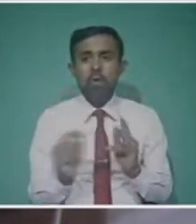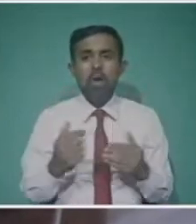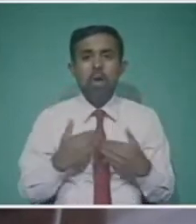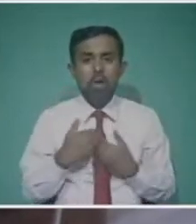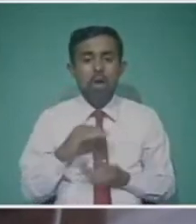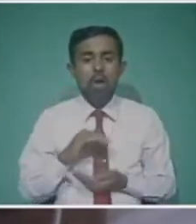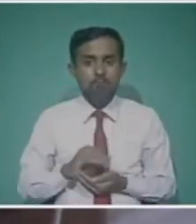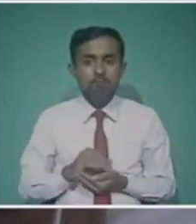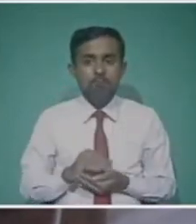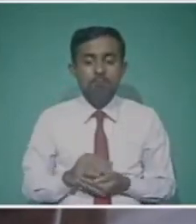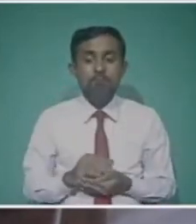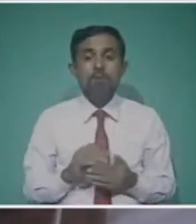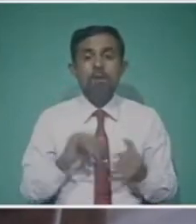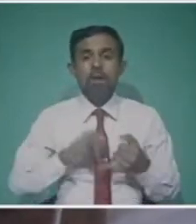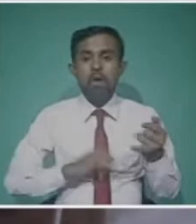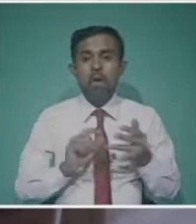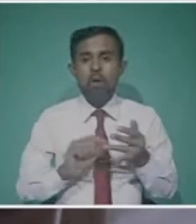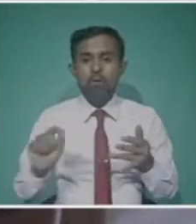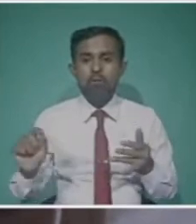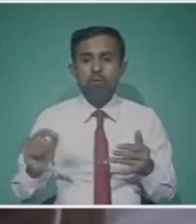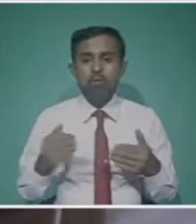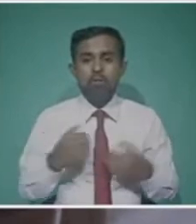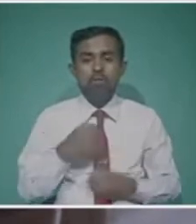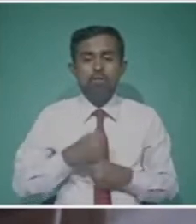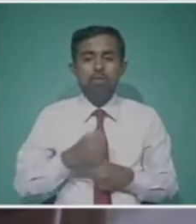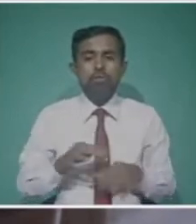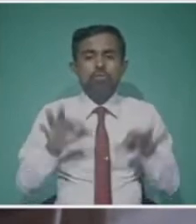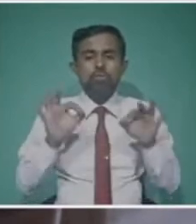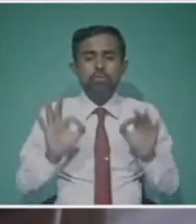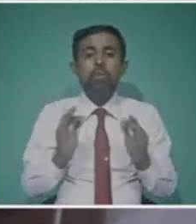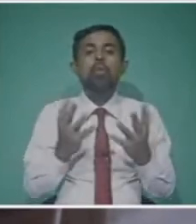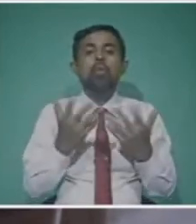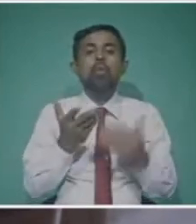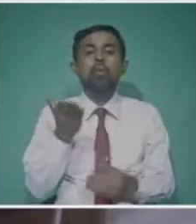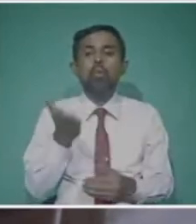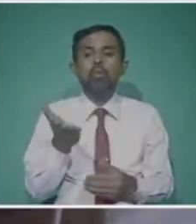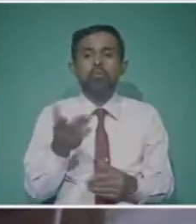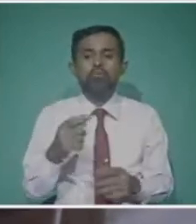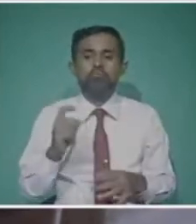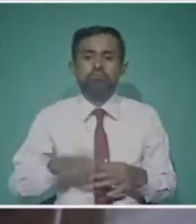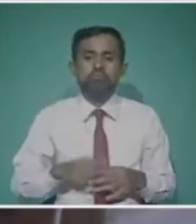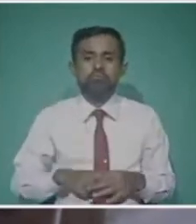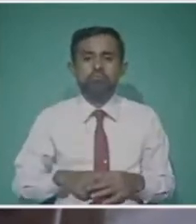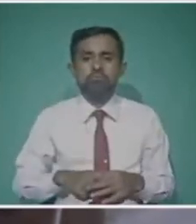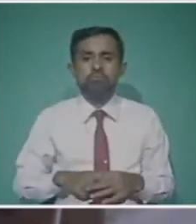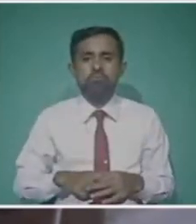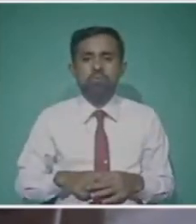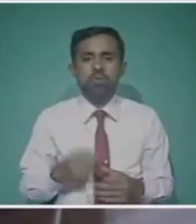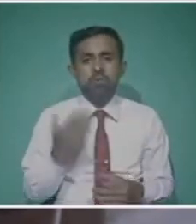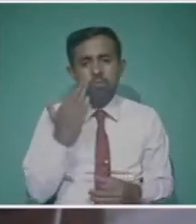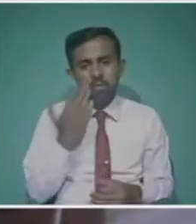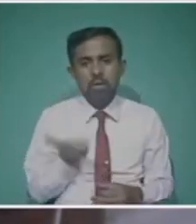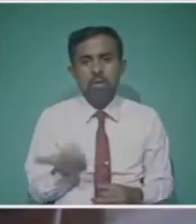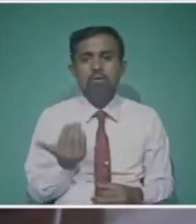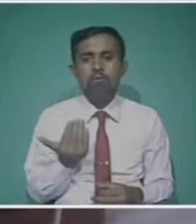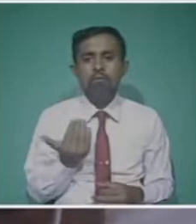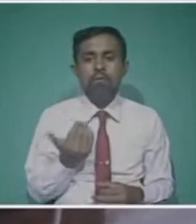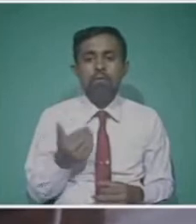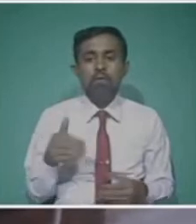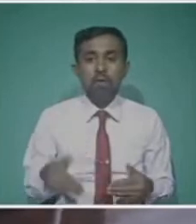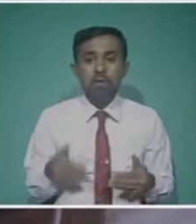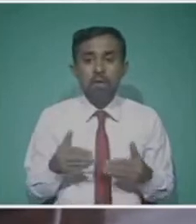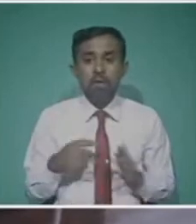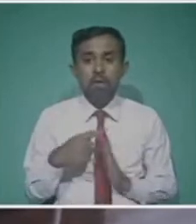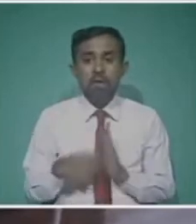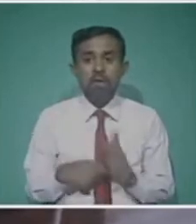තියෙන පළදායිතා ලේකම් කාර්යාලය. හැබැයි රටේ පළදායිතාව කොතනද තියෙන්නේ කියලා බරපතල ප්‍රශ්නයක් අද මුණ දීලා තියෙනවා. අද